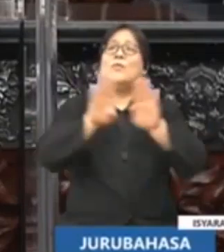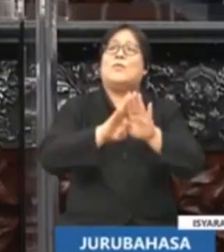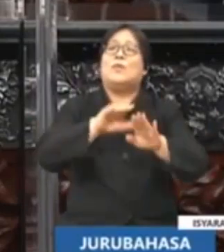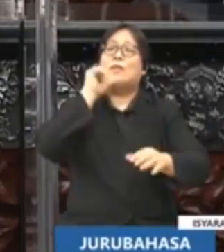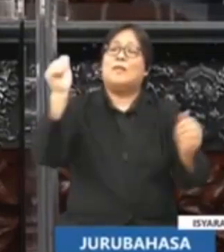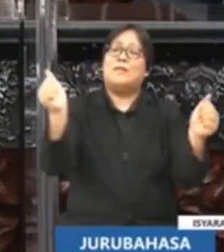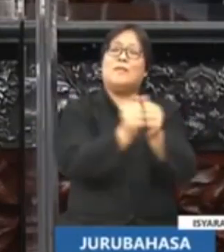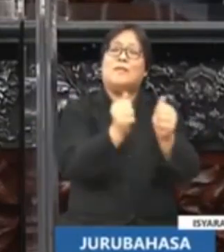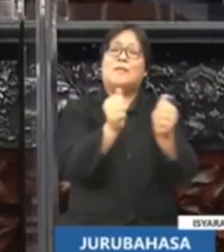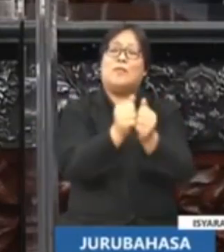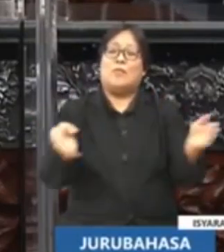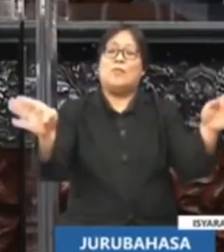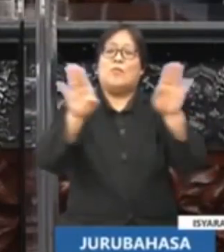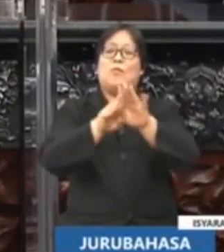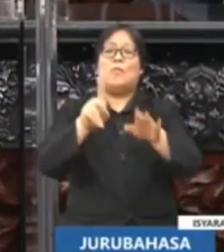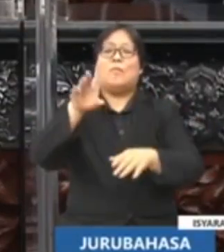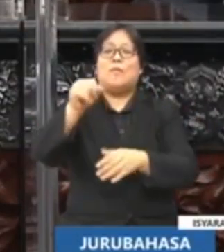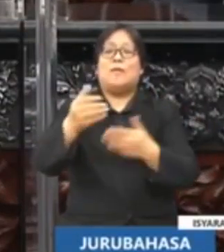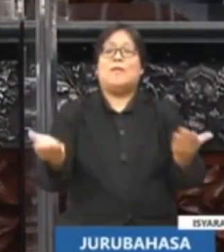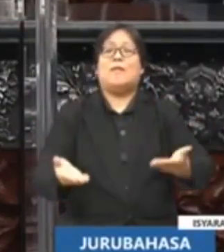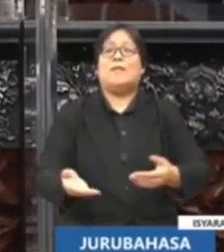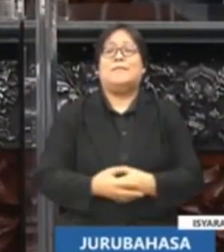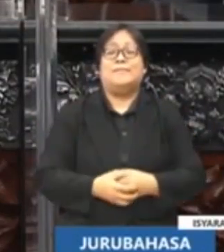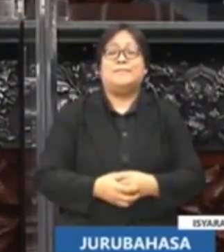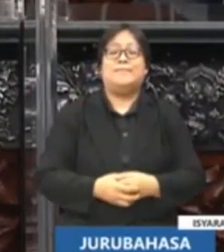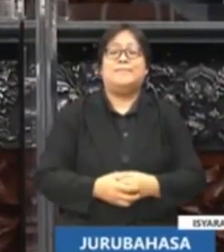tidak bersekongkol untuk menutup kesini